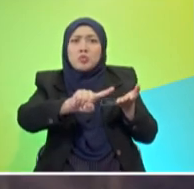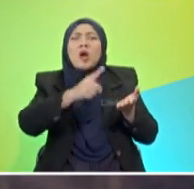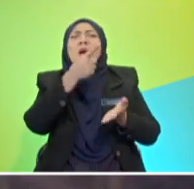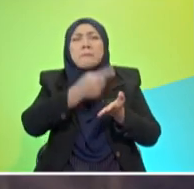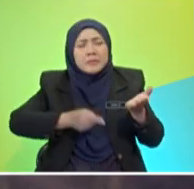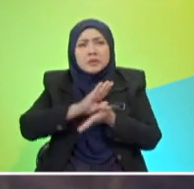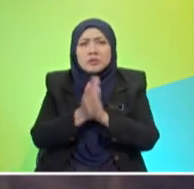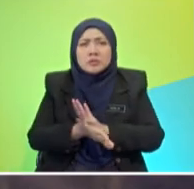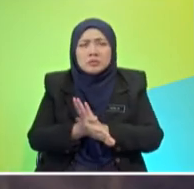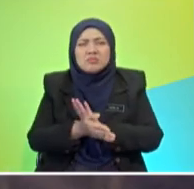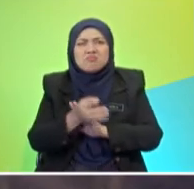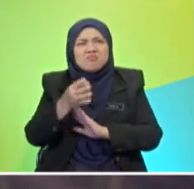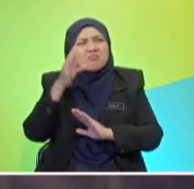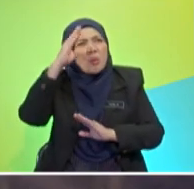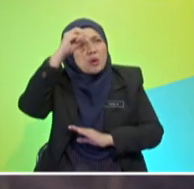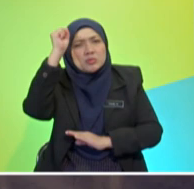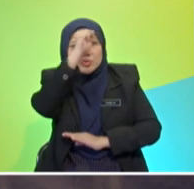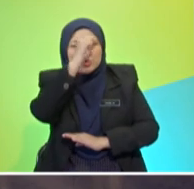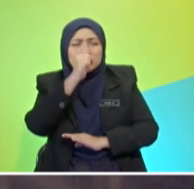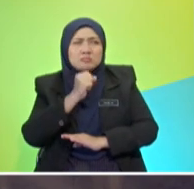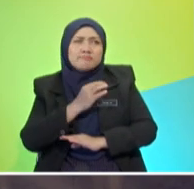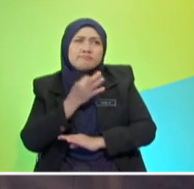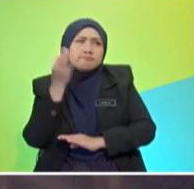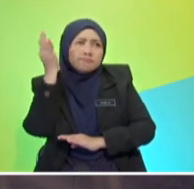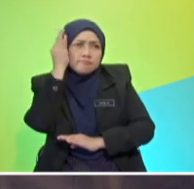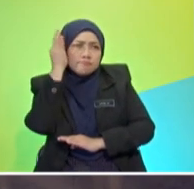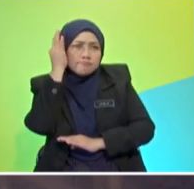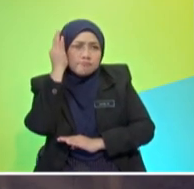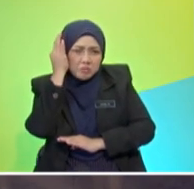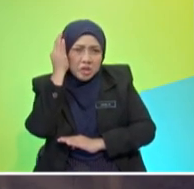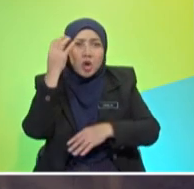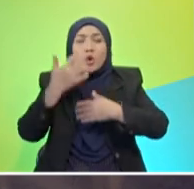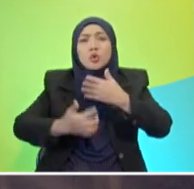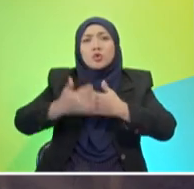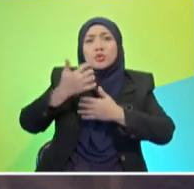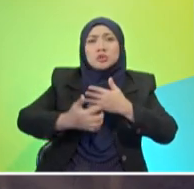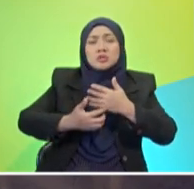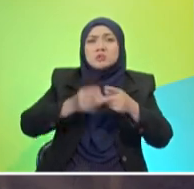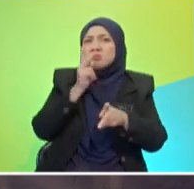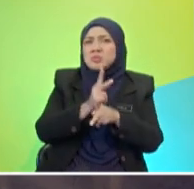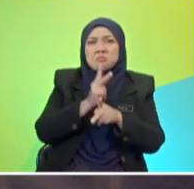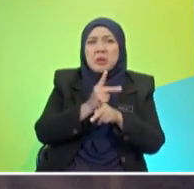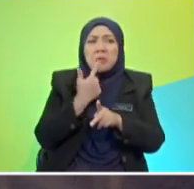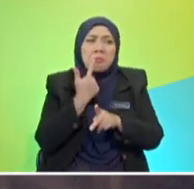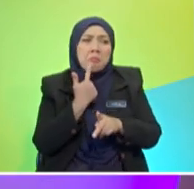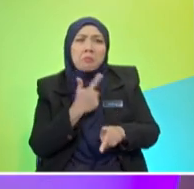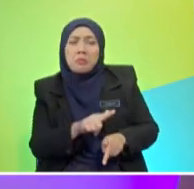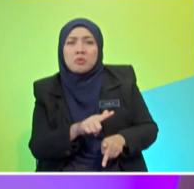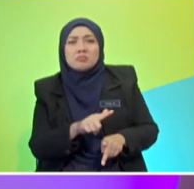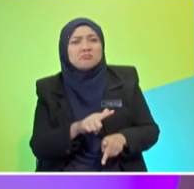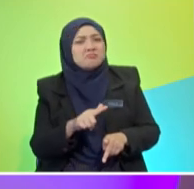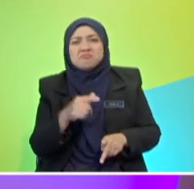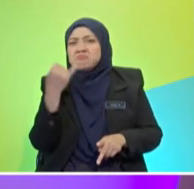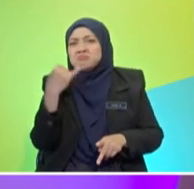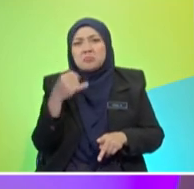Cikgu, kalau simpan dengan masa yang sangat lama tu, cikgu, roti itu akan berkulat, cikgu. Jadi kulatlah sebab dia ada